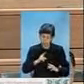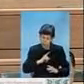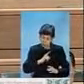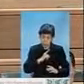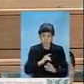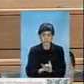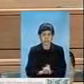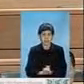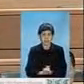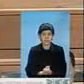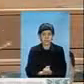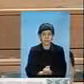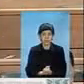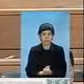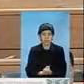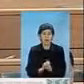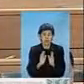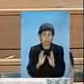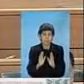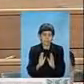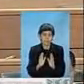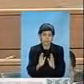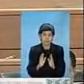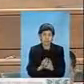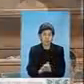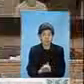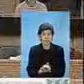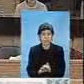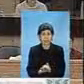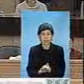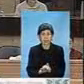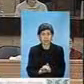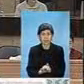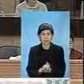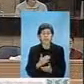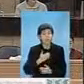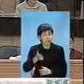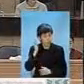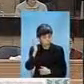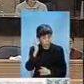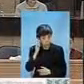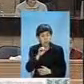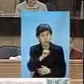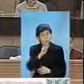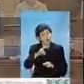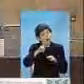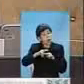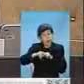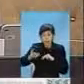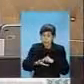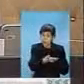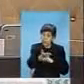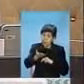อง เอาท่านวชระฮะนะครับเขาอภิปรายนสวก็นั่งอยู่เต็มไปหมดนะ